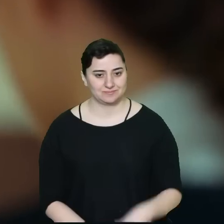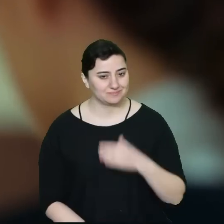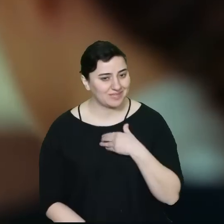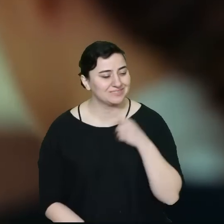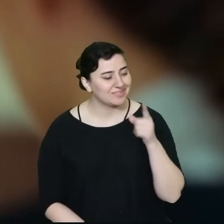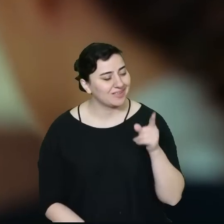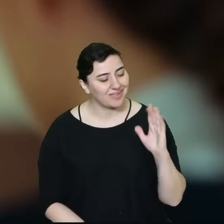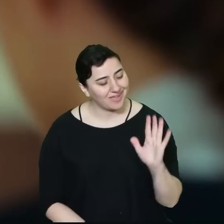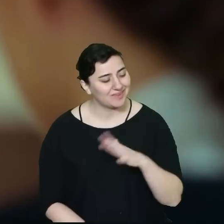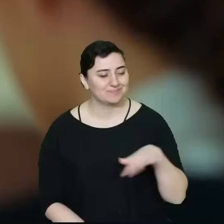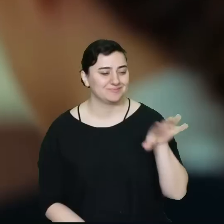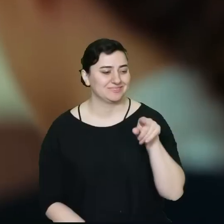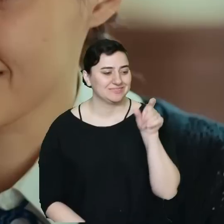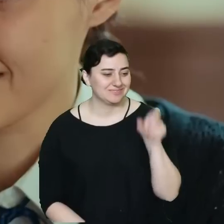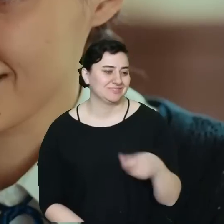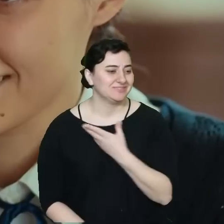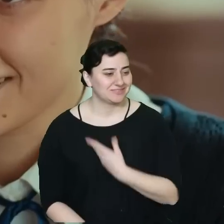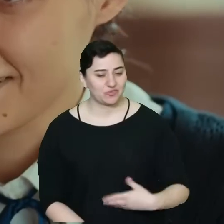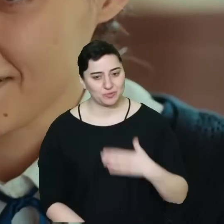Ben seni her halinle seviyorum Güler.